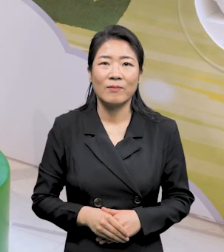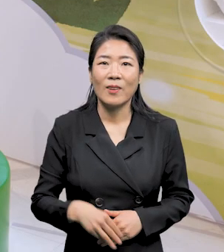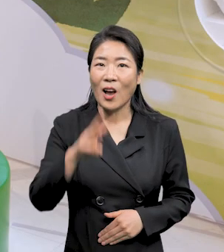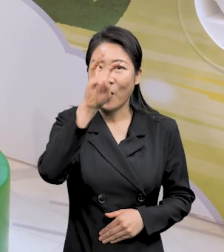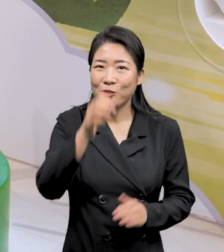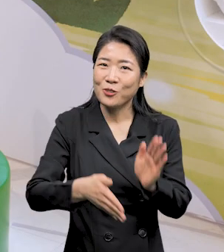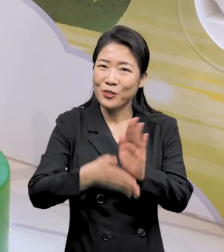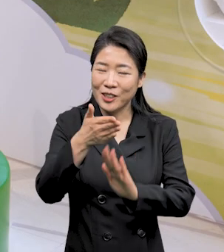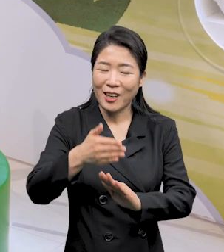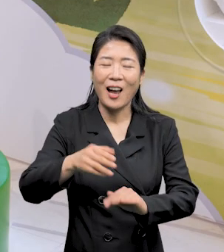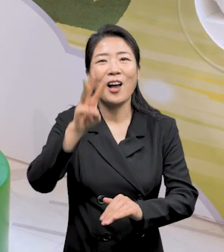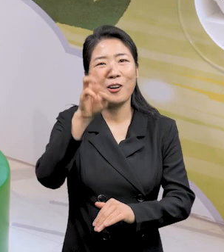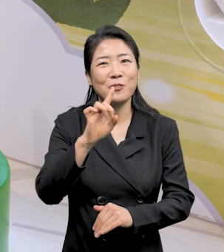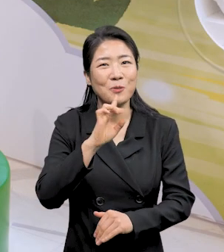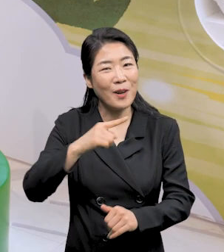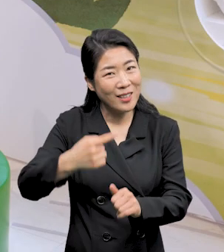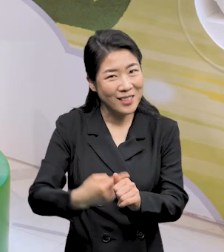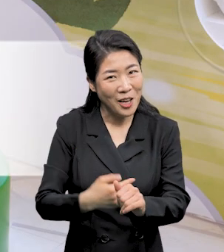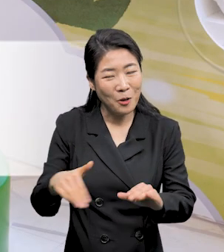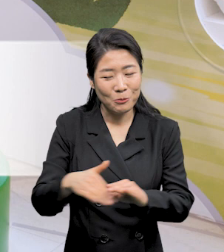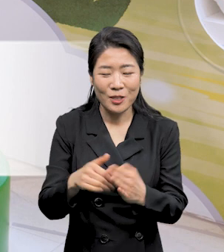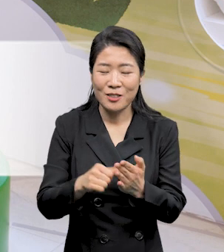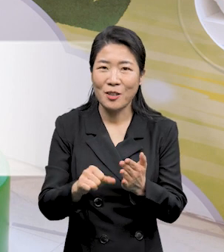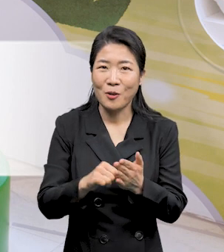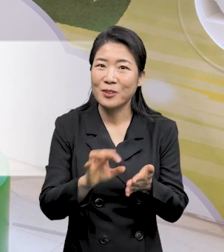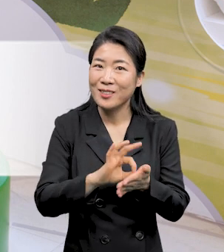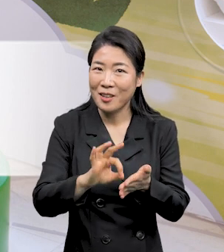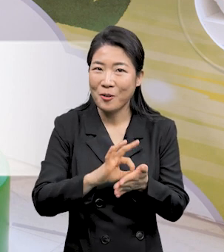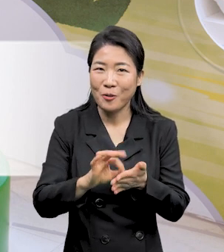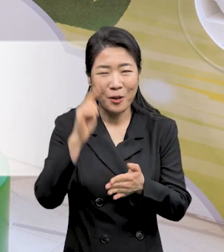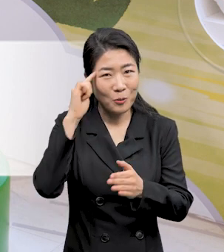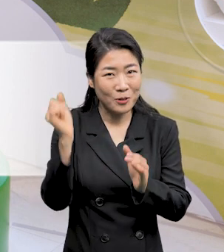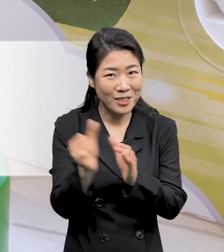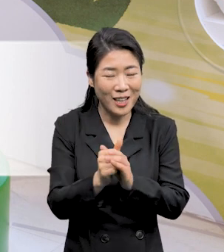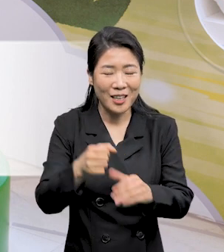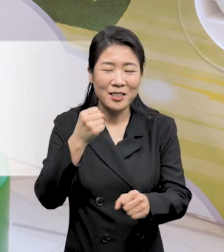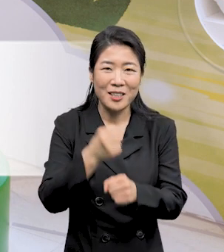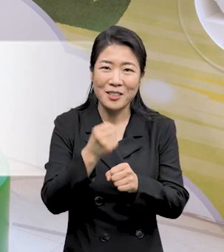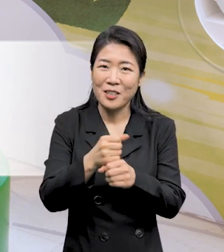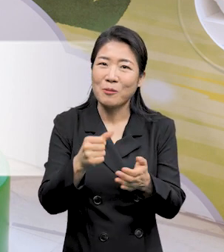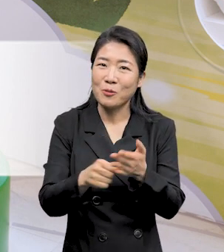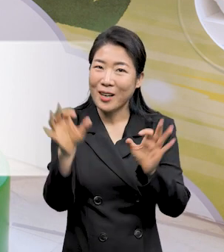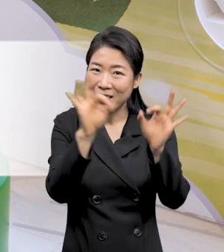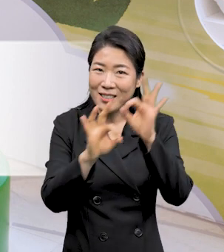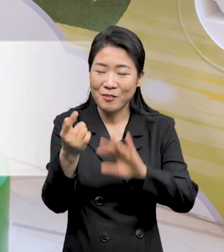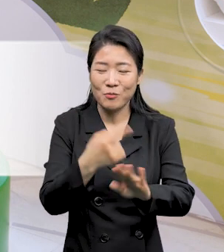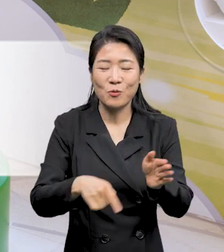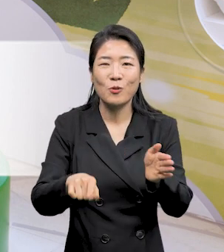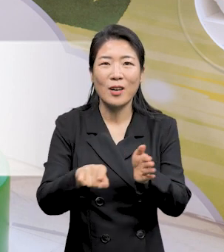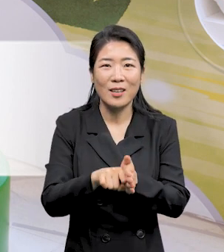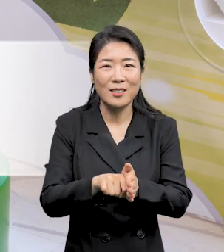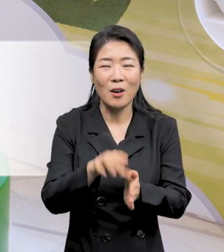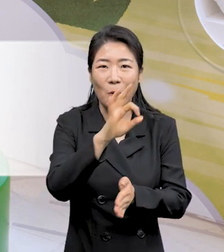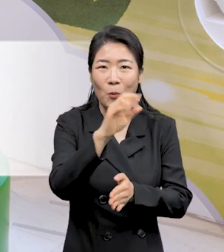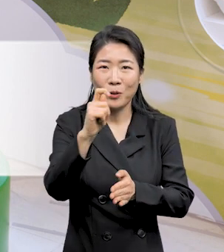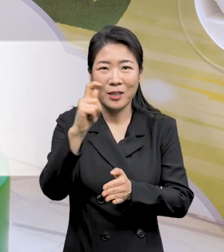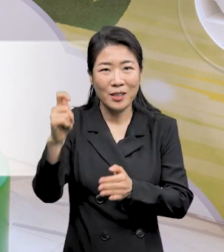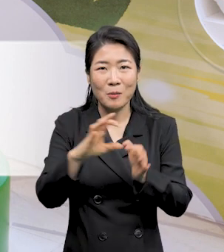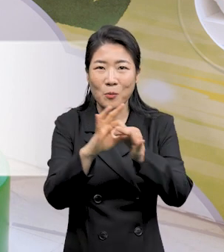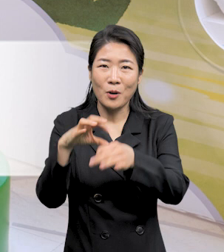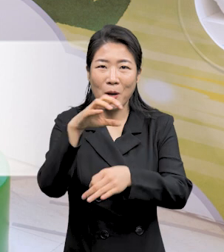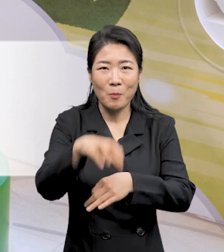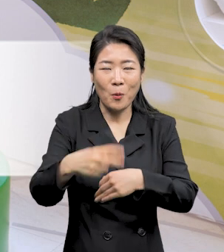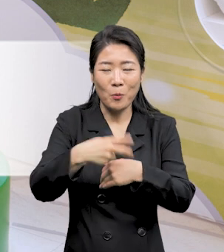광주시가 광주만의 자연 문화 자원을 소재로 한 독창적인 창작물을 발굴하기 위해 ott 플랫폼 콘텐츠